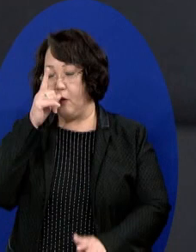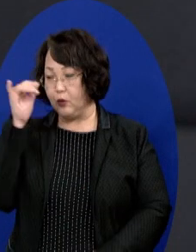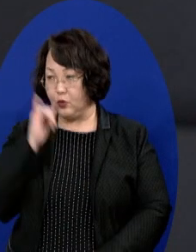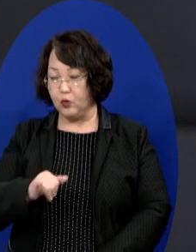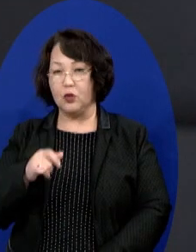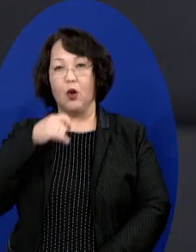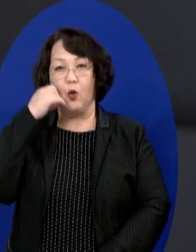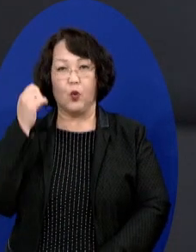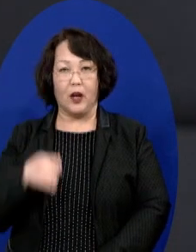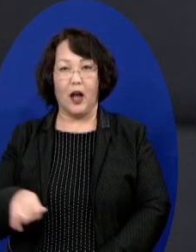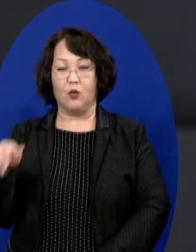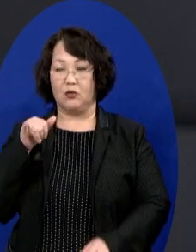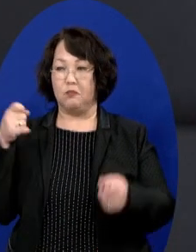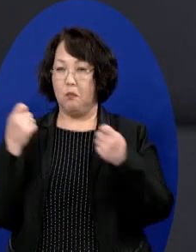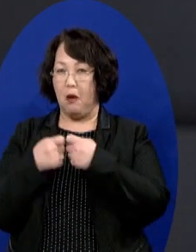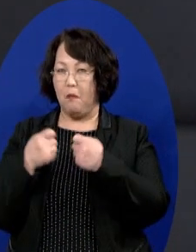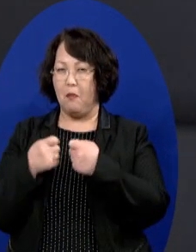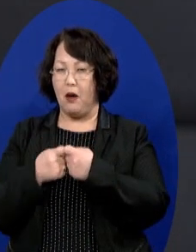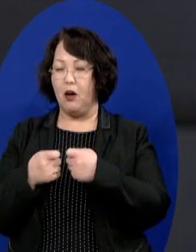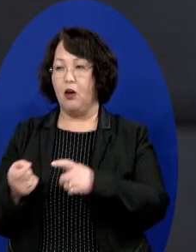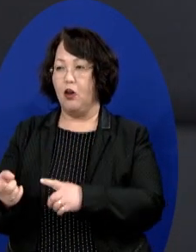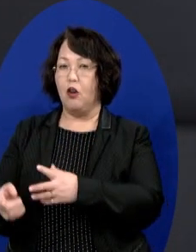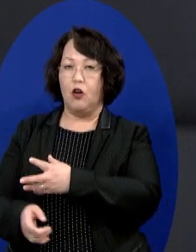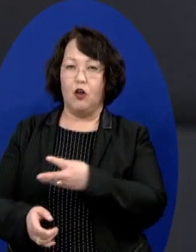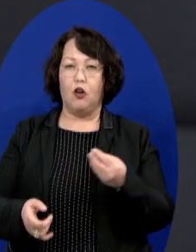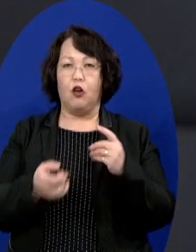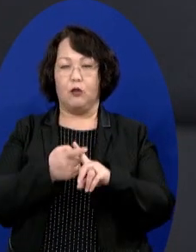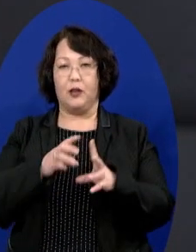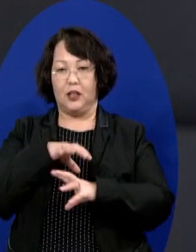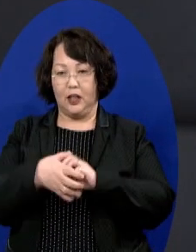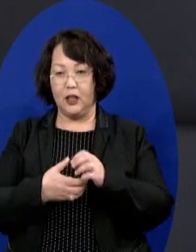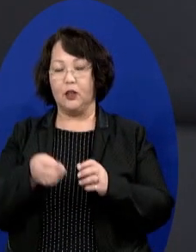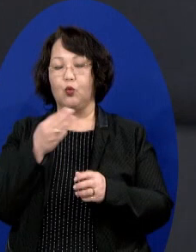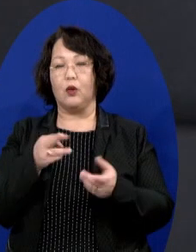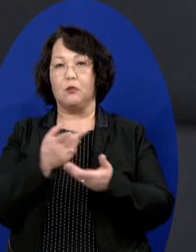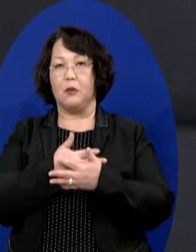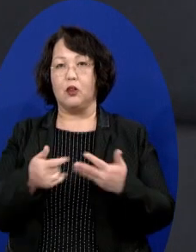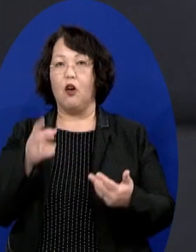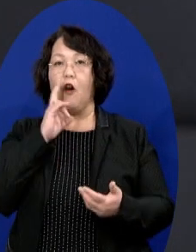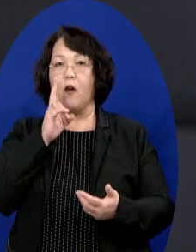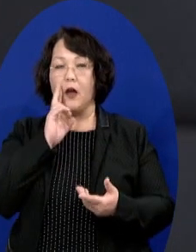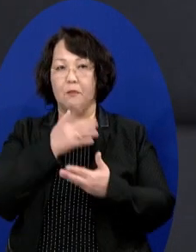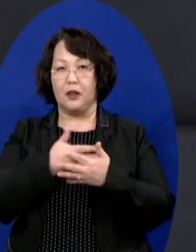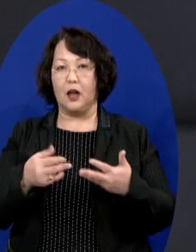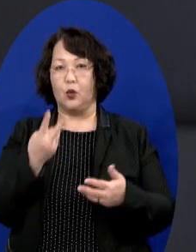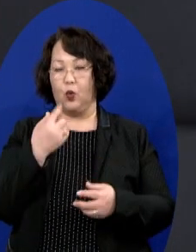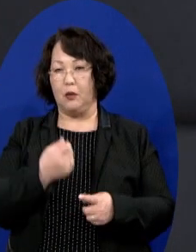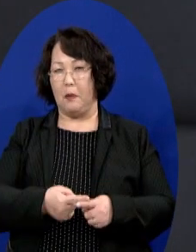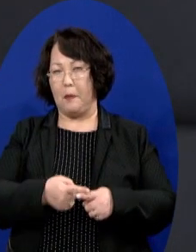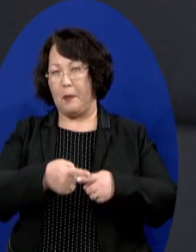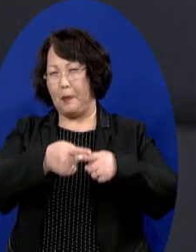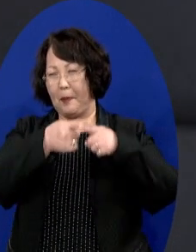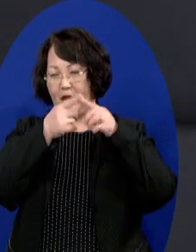зэвсэгт мөрөлдөөнтэй холбоотойгоор бол дэлхийн даяар бол түүхийд за энэ дотроо хүнсний өмнө бол нэлээ өсөх эрсдэлтэй болоод